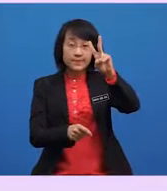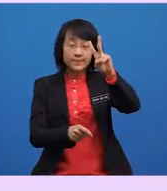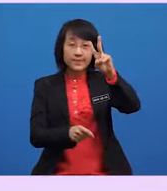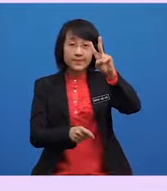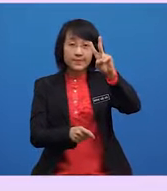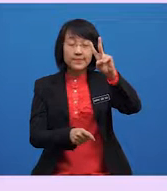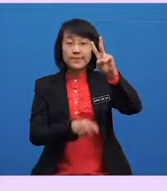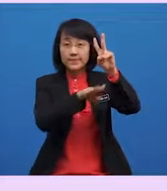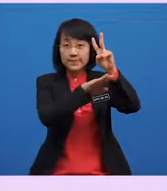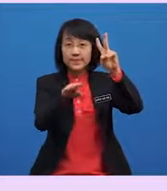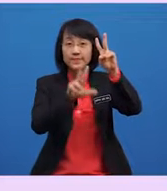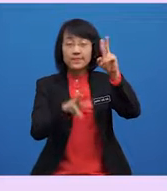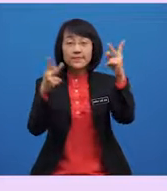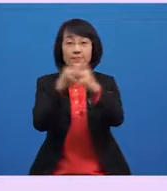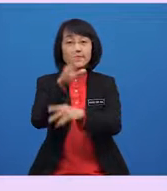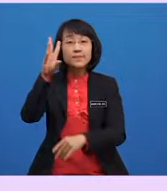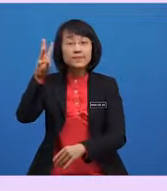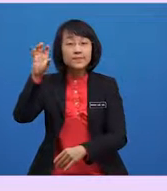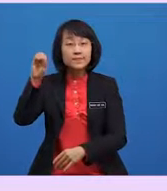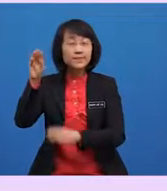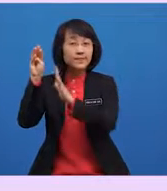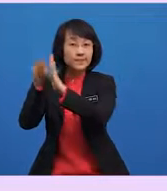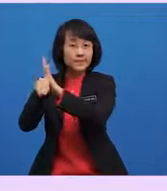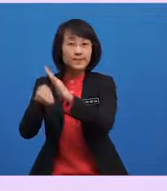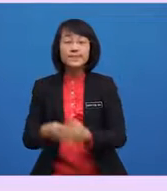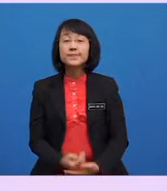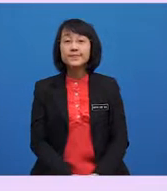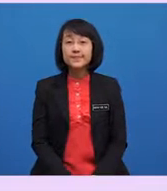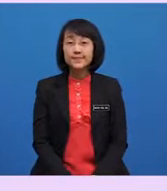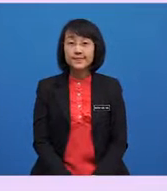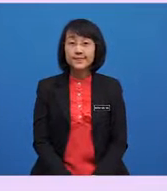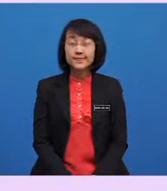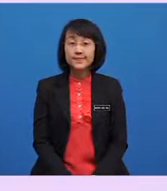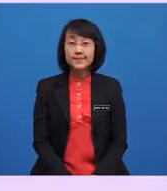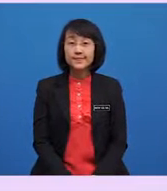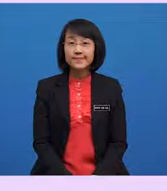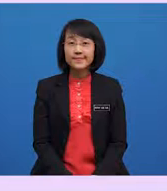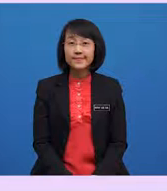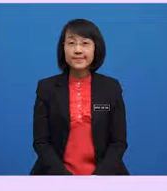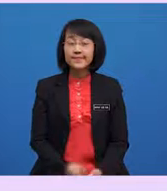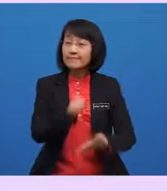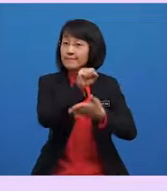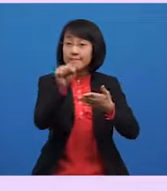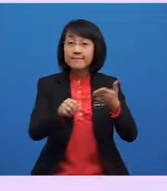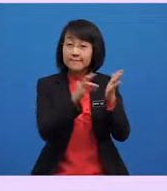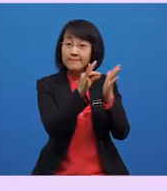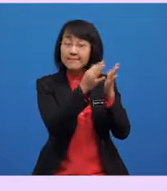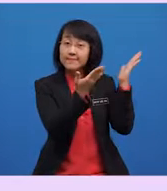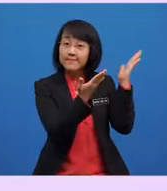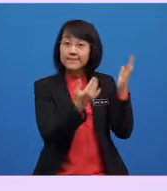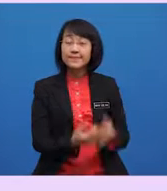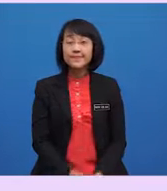2/3/60 minit. Selesaikan pengiraan.